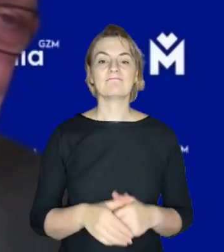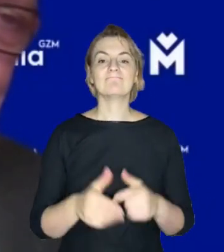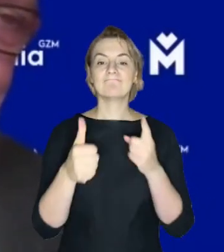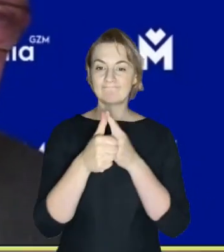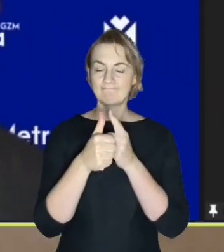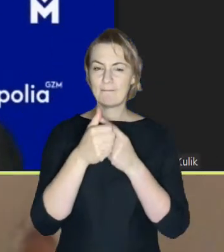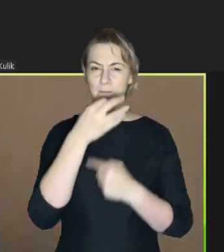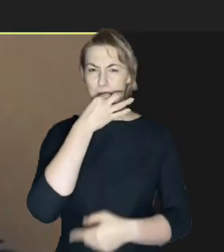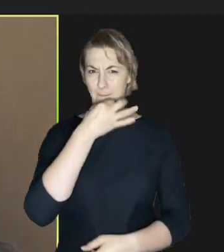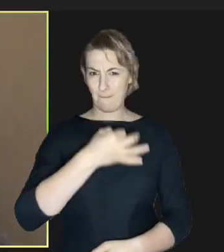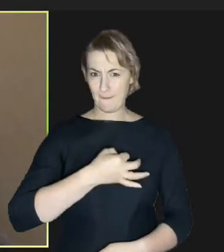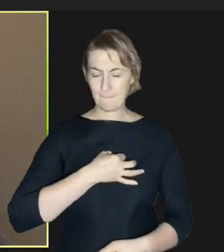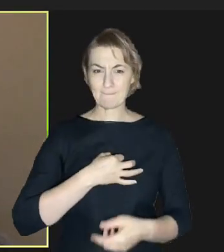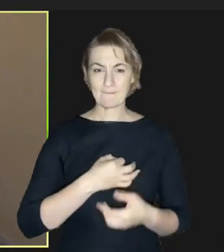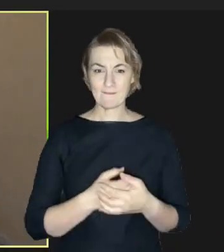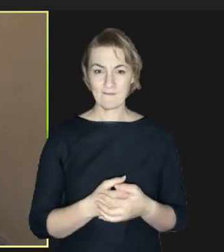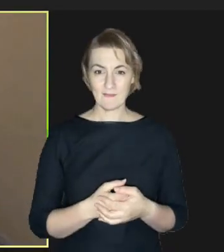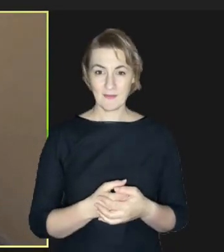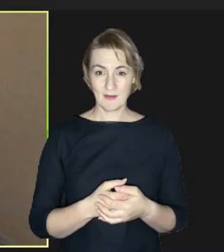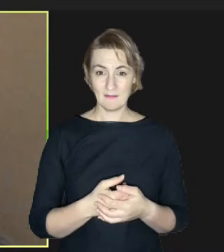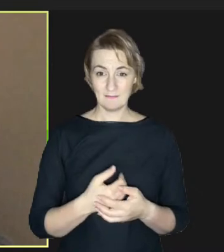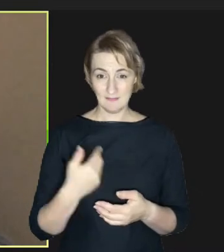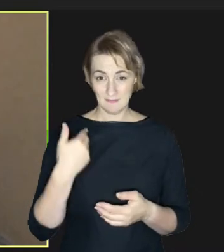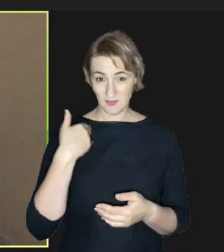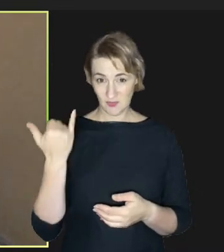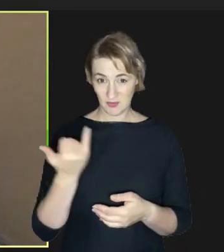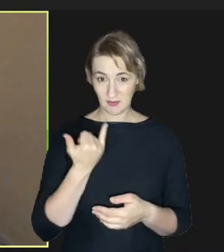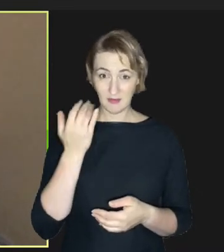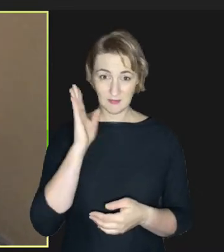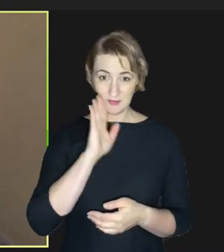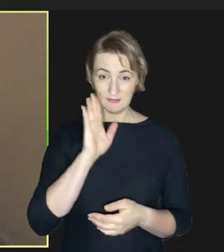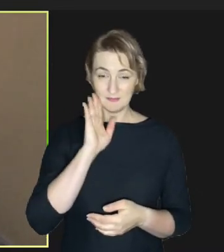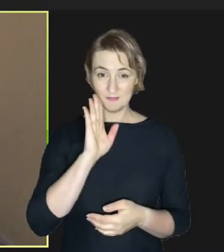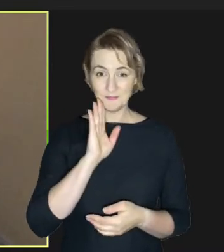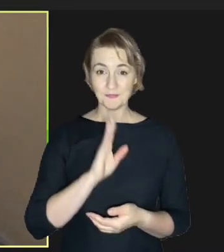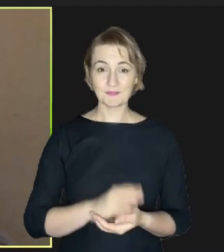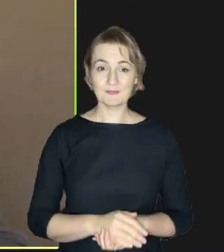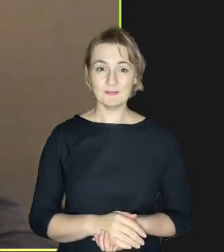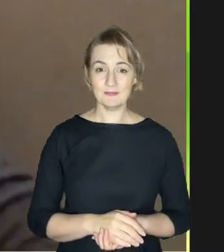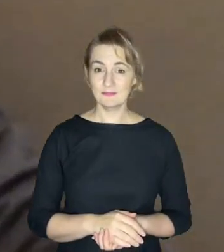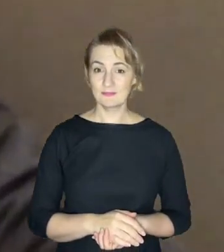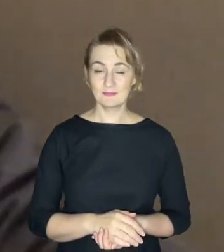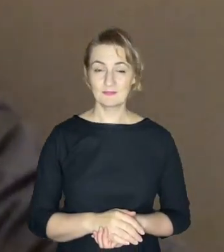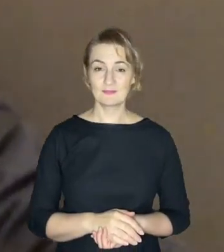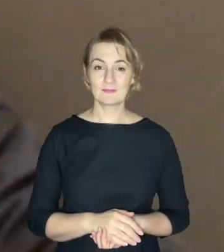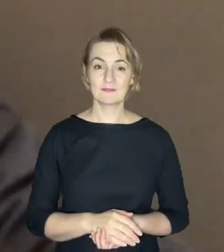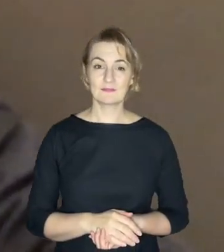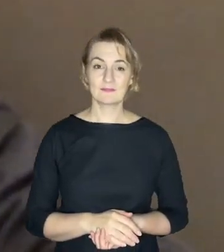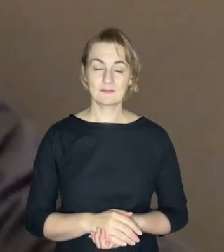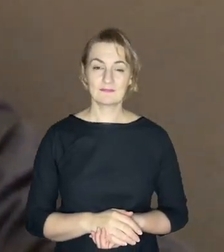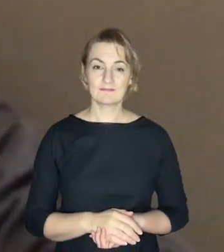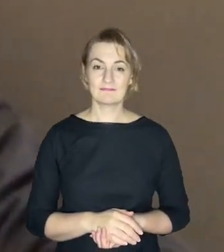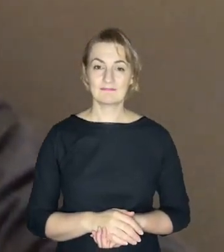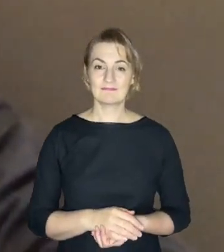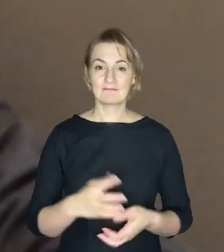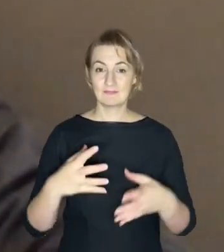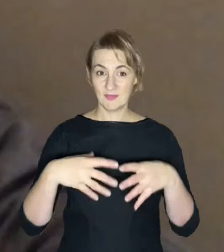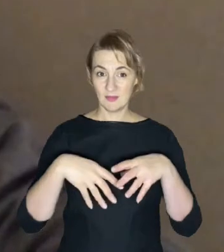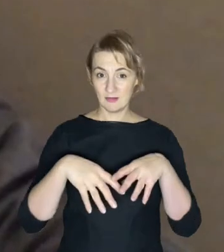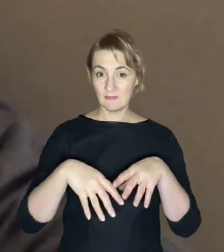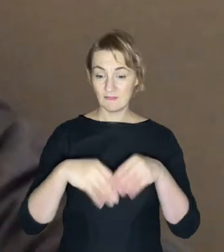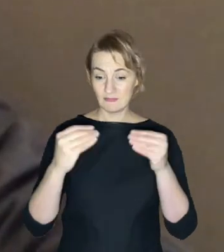Danie, czy zawsze to tak rozumiałeś, czy od początku pojawienia się na tym